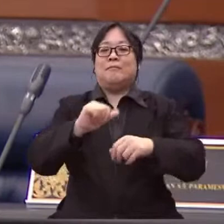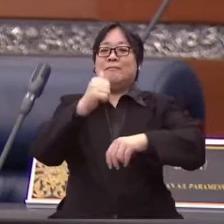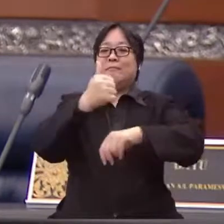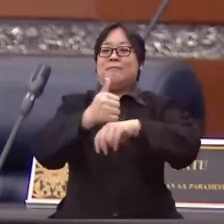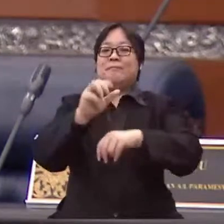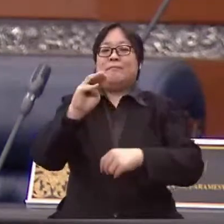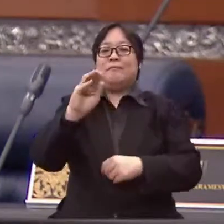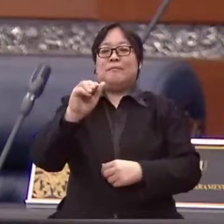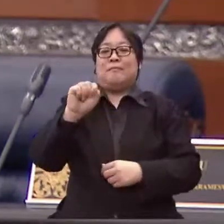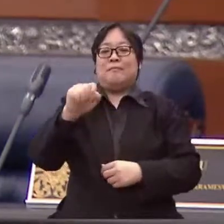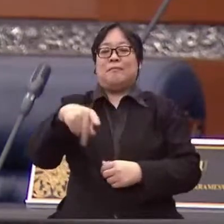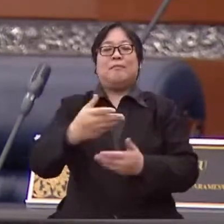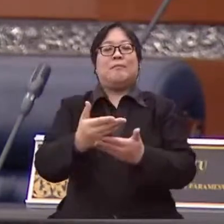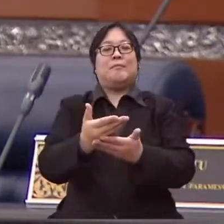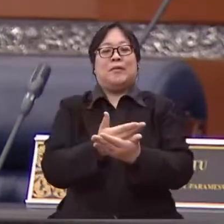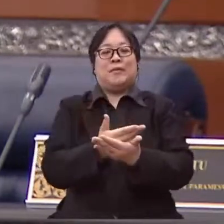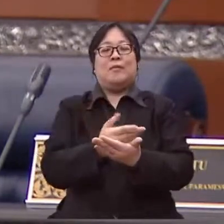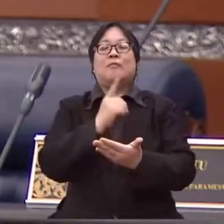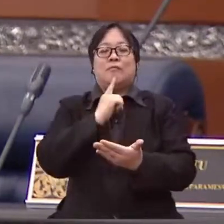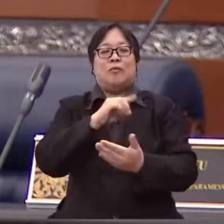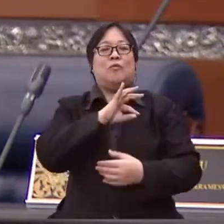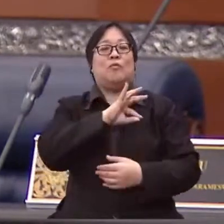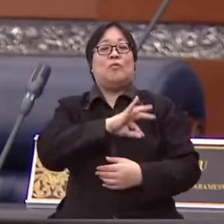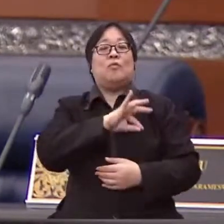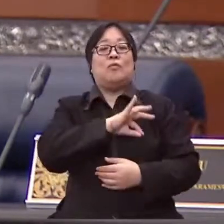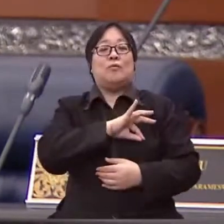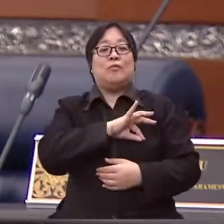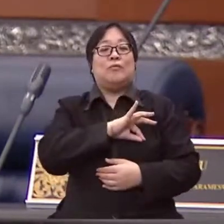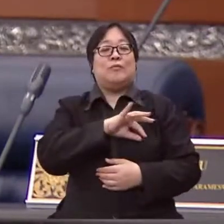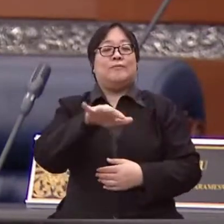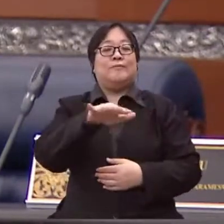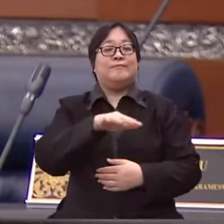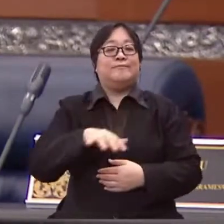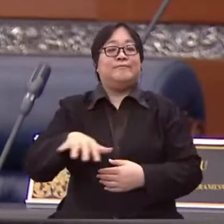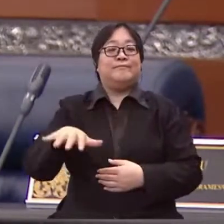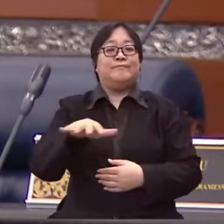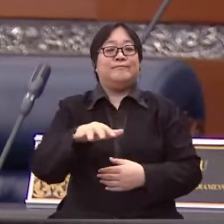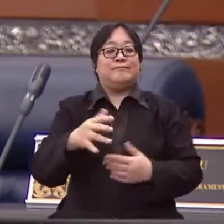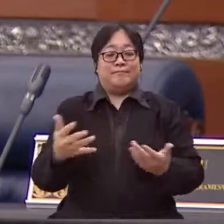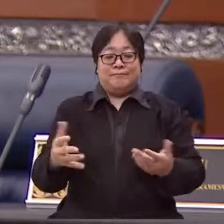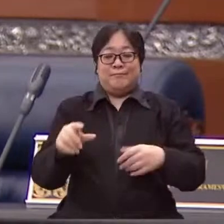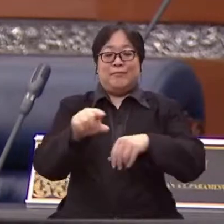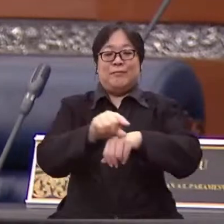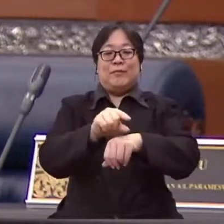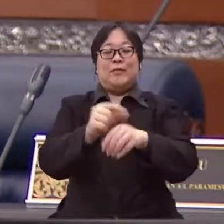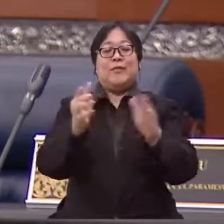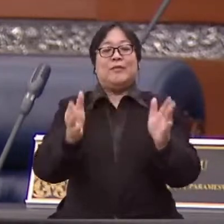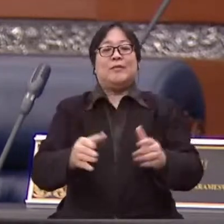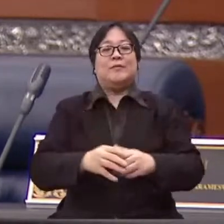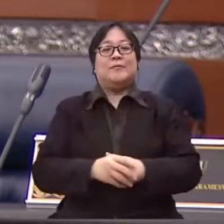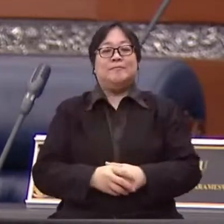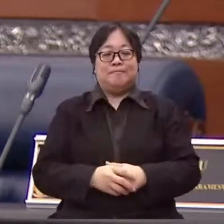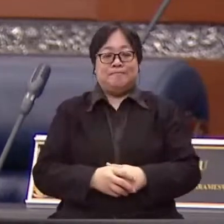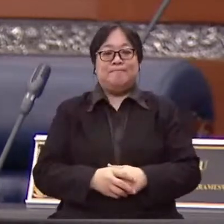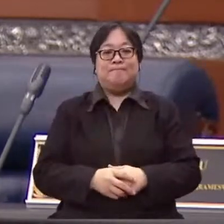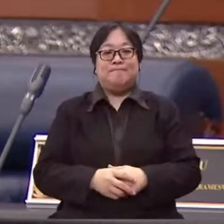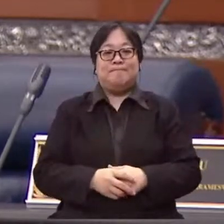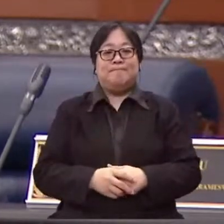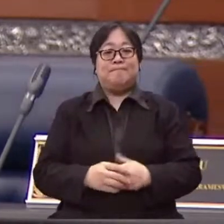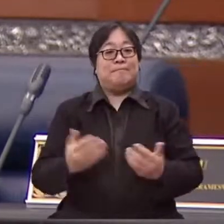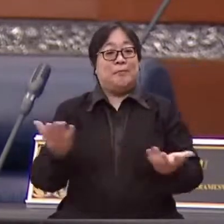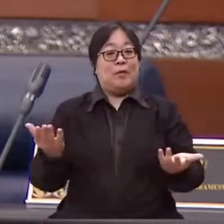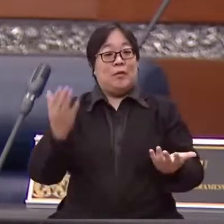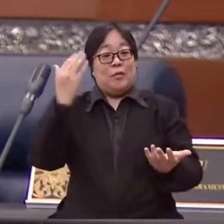ini sudah pasti dia akan membawa manfaat kepada pengguna dan karena